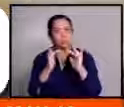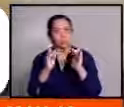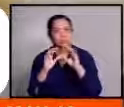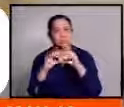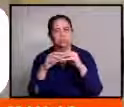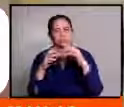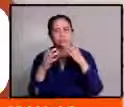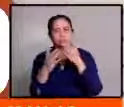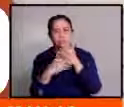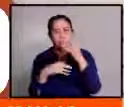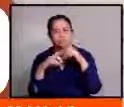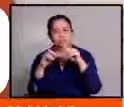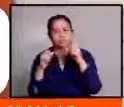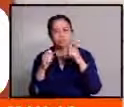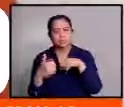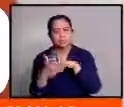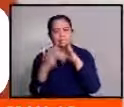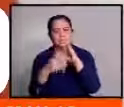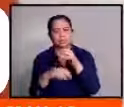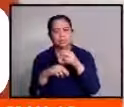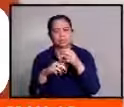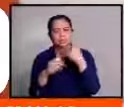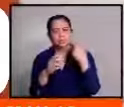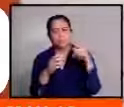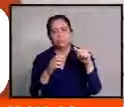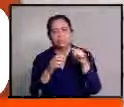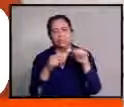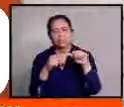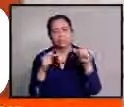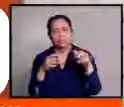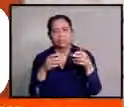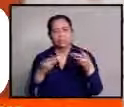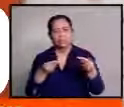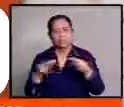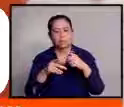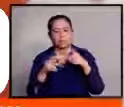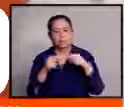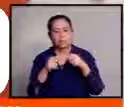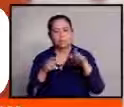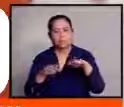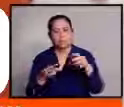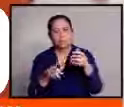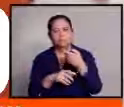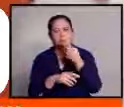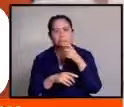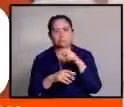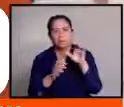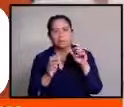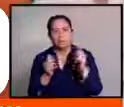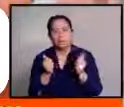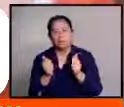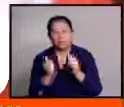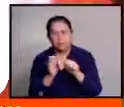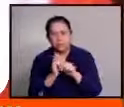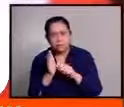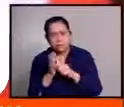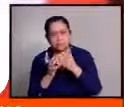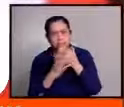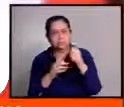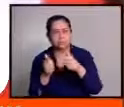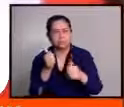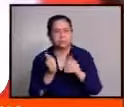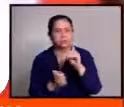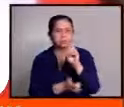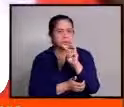sa internet. Naharap ang suspect sa paglabag sa Anti-Trafficking at Anti-Child Pornography Act habang nasa pangalaga na